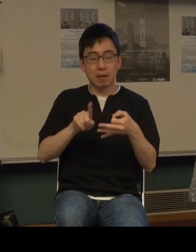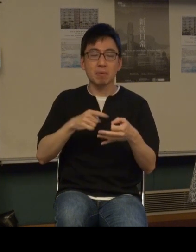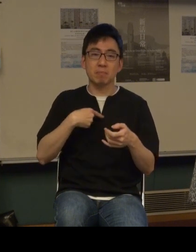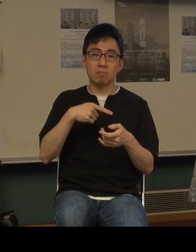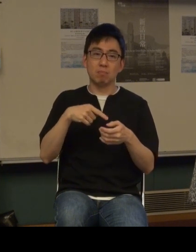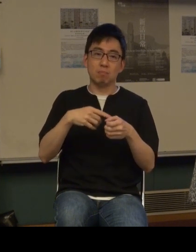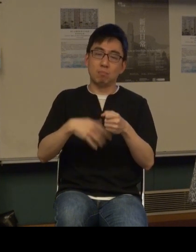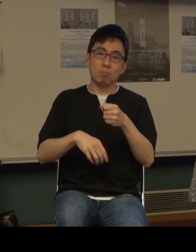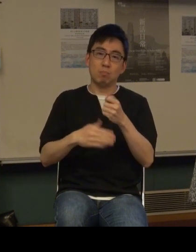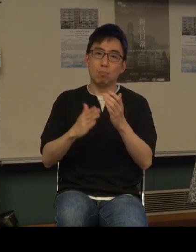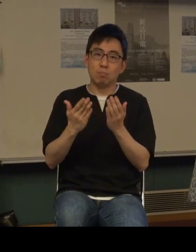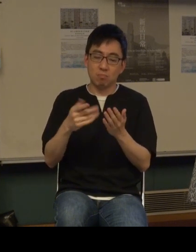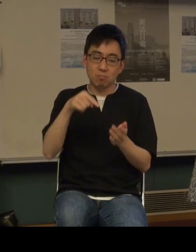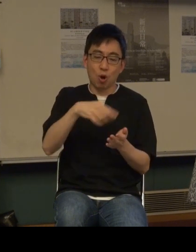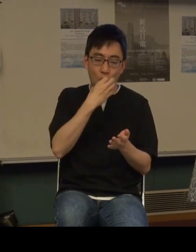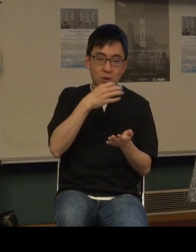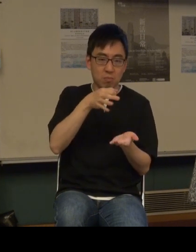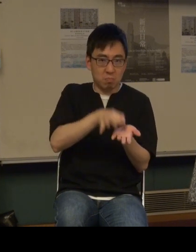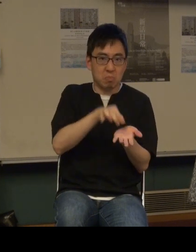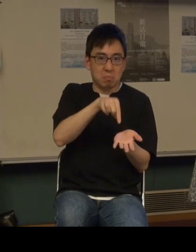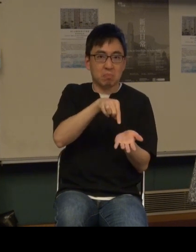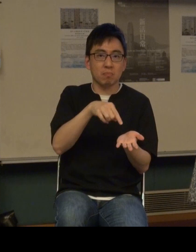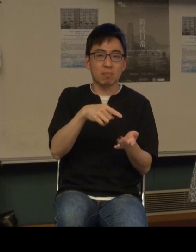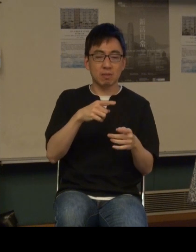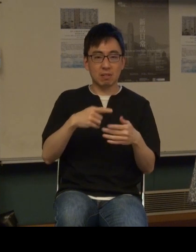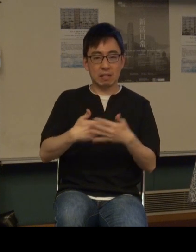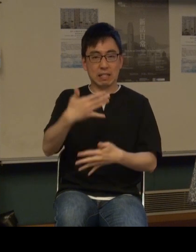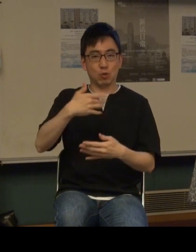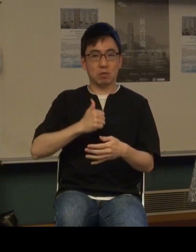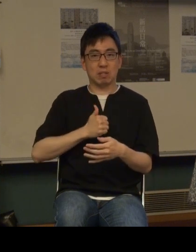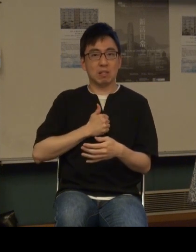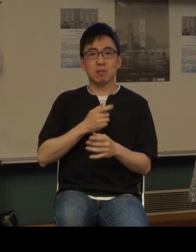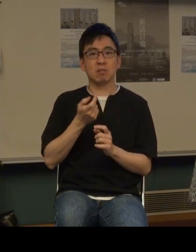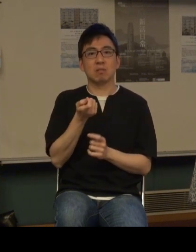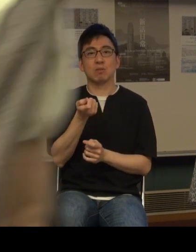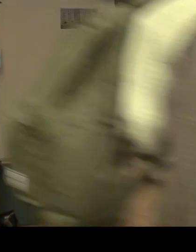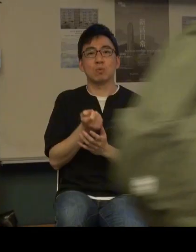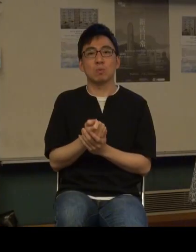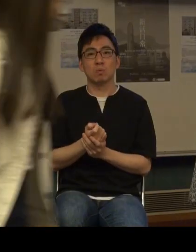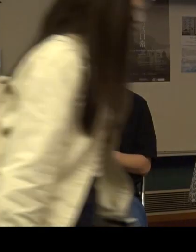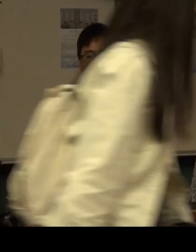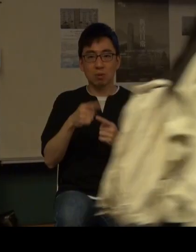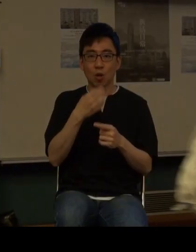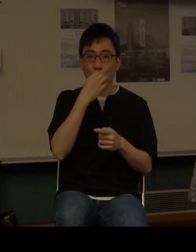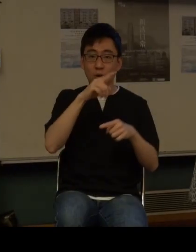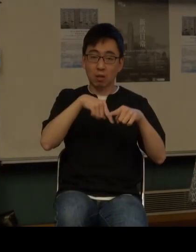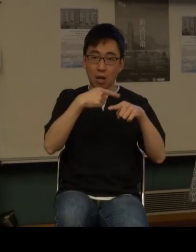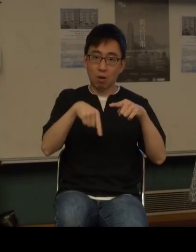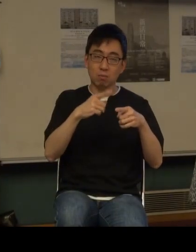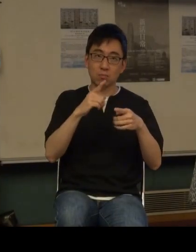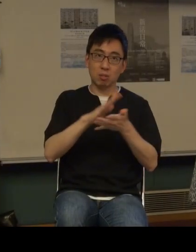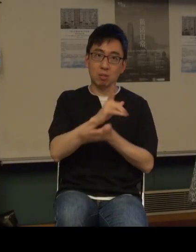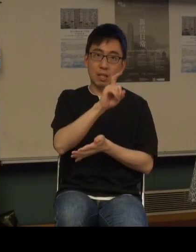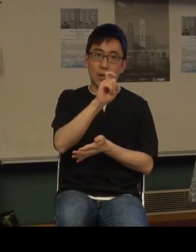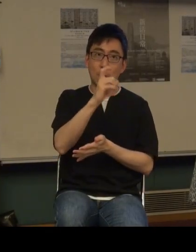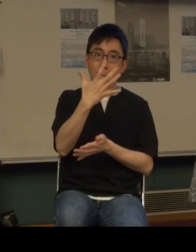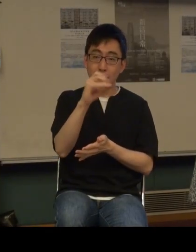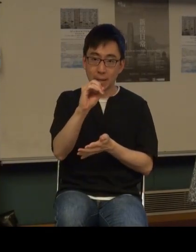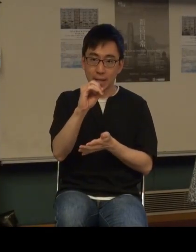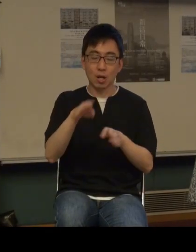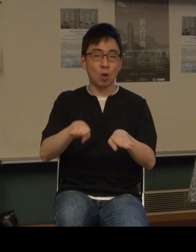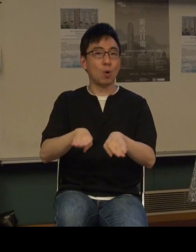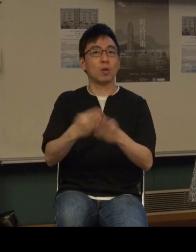訓練嘅。香港大學喺1950年代咧先至創辦咗建築系。喺1950年代之